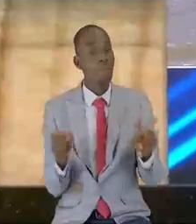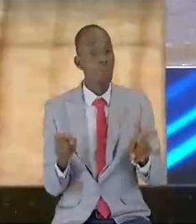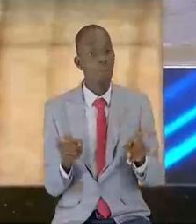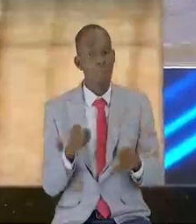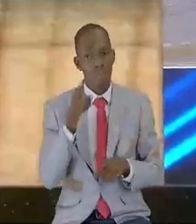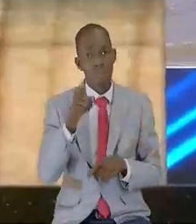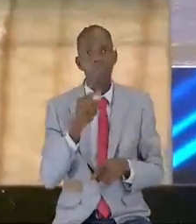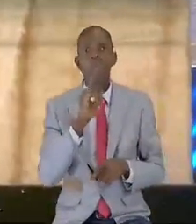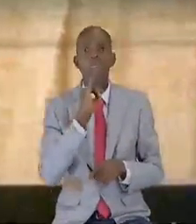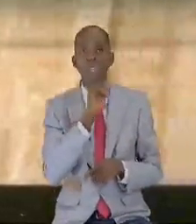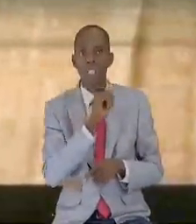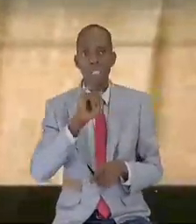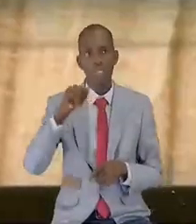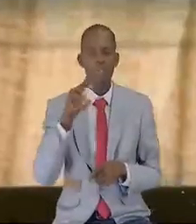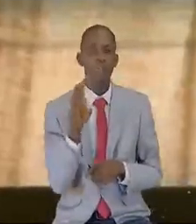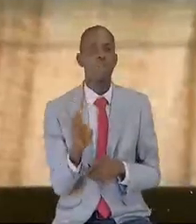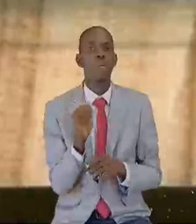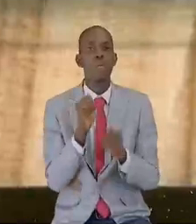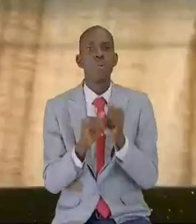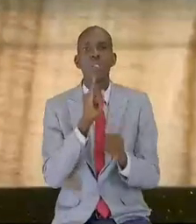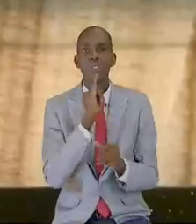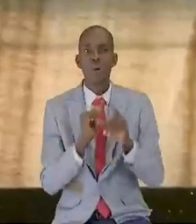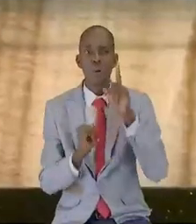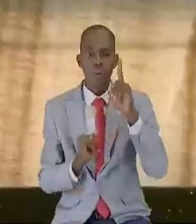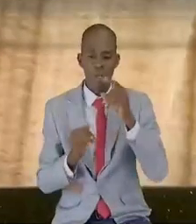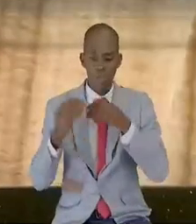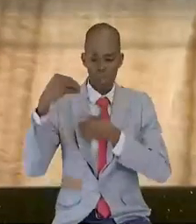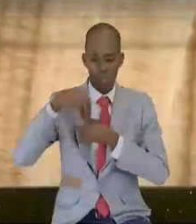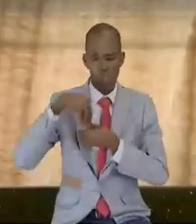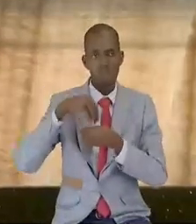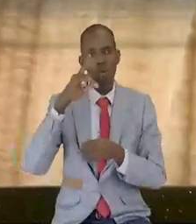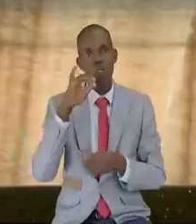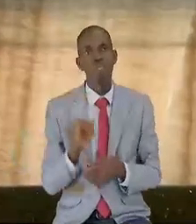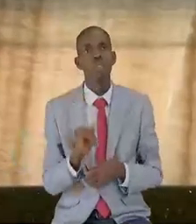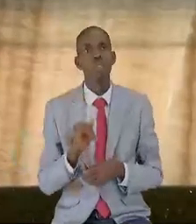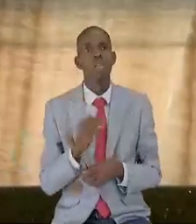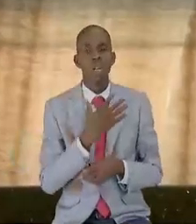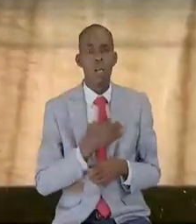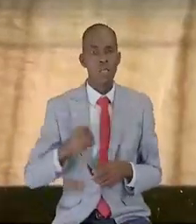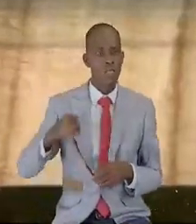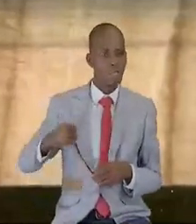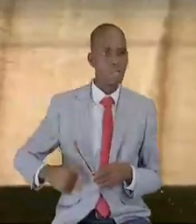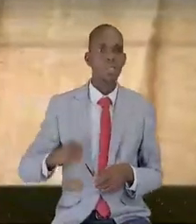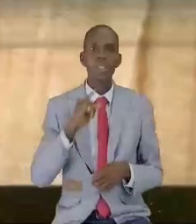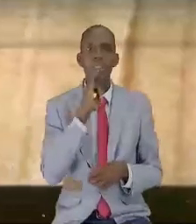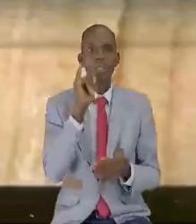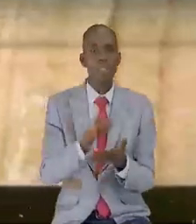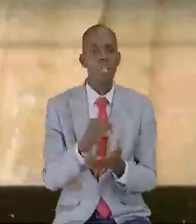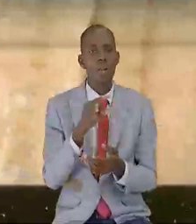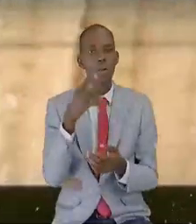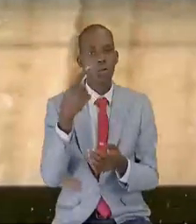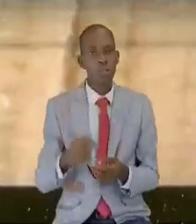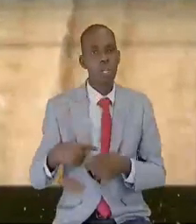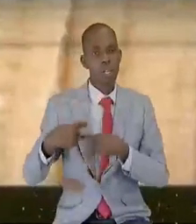juif, c'est celui qui l'est intérieurement. Et la circoncision, c'est celle